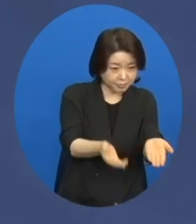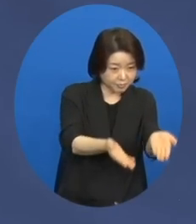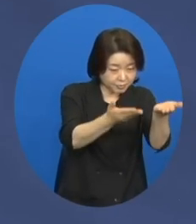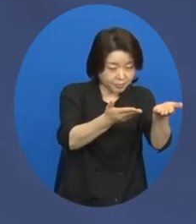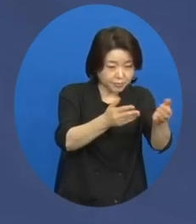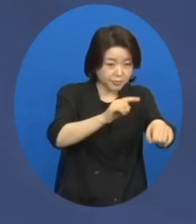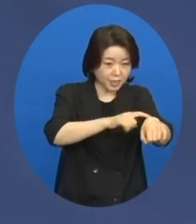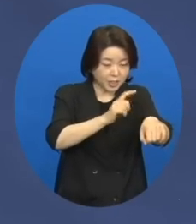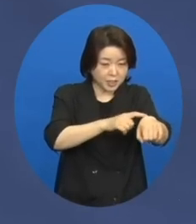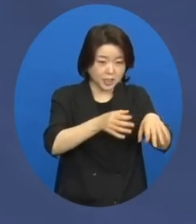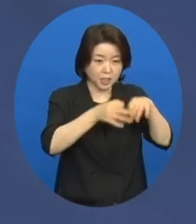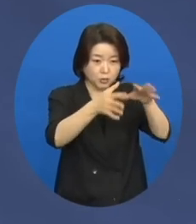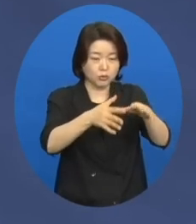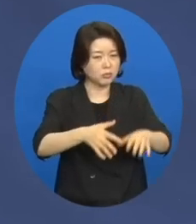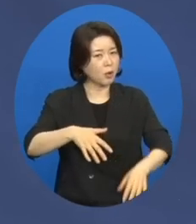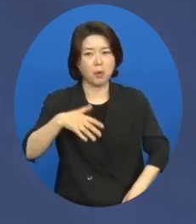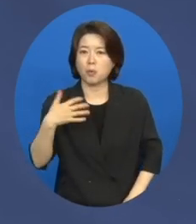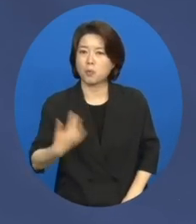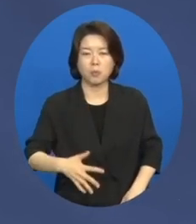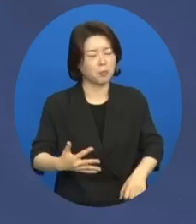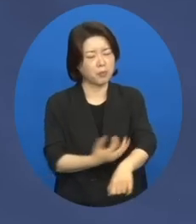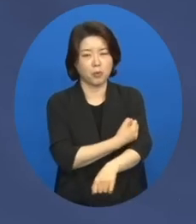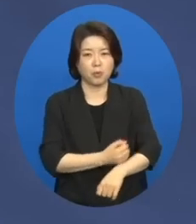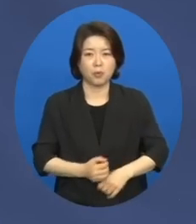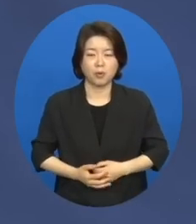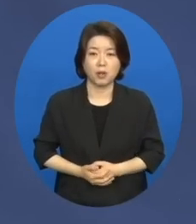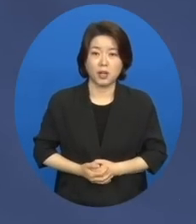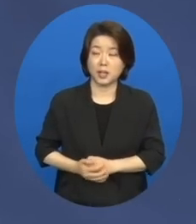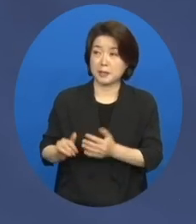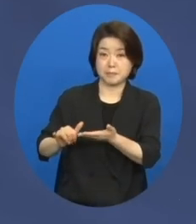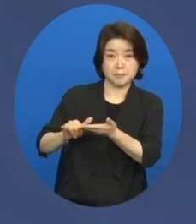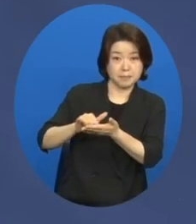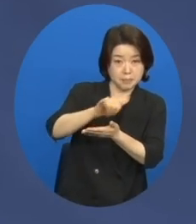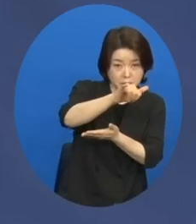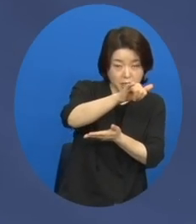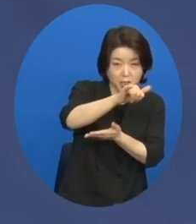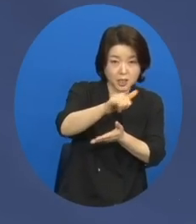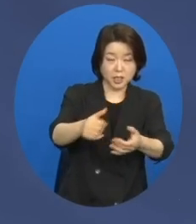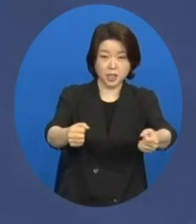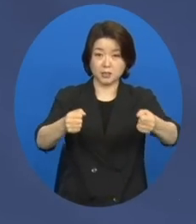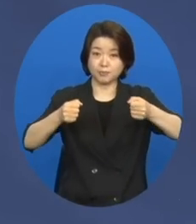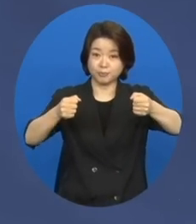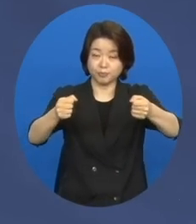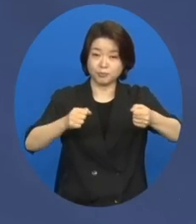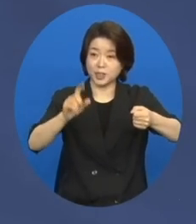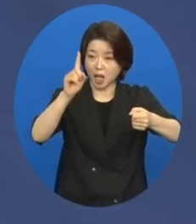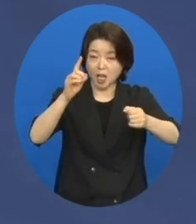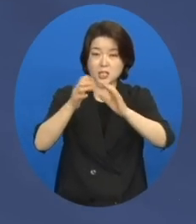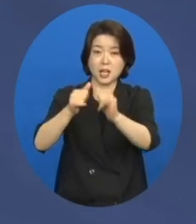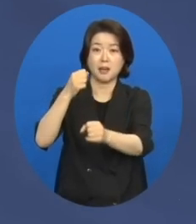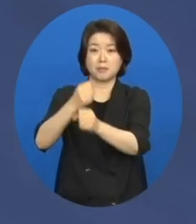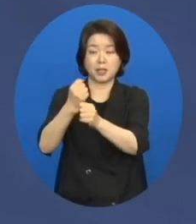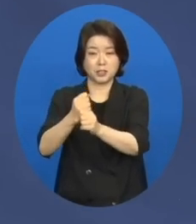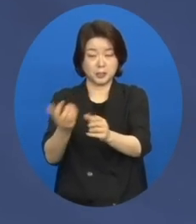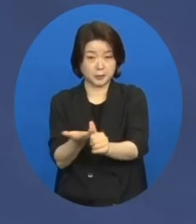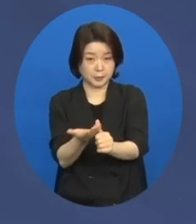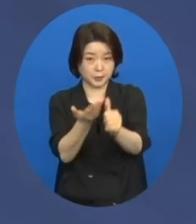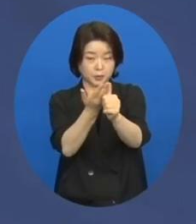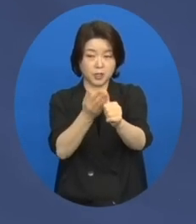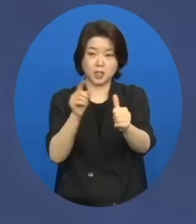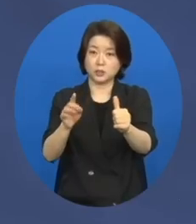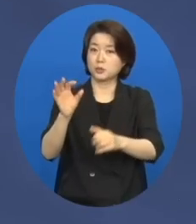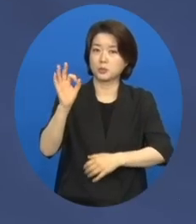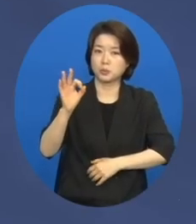걸리는 시간과 투자가 대단합니다. 비행기 모는 그 파일럿 한 사람 만들려면 그 돈이